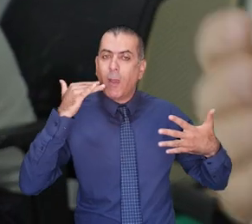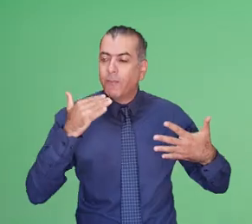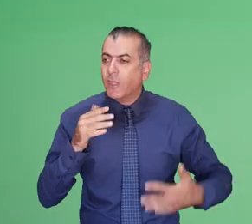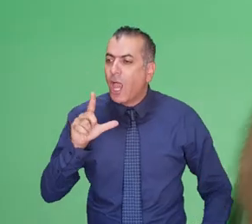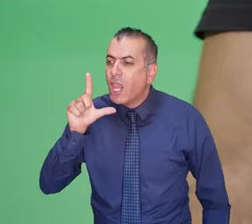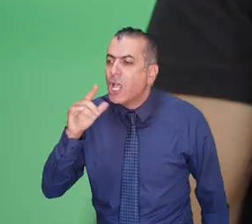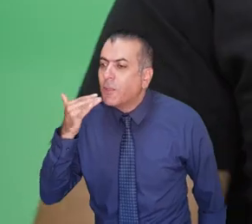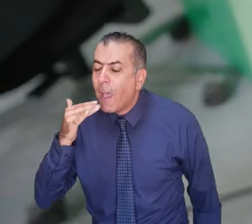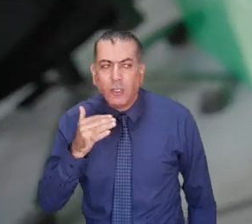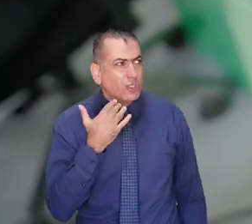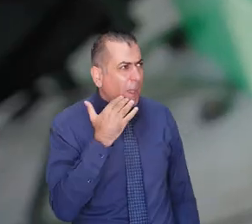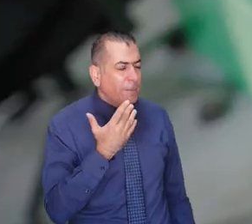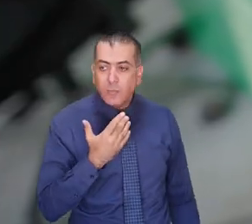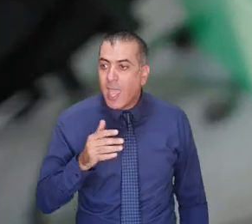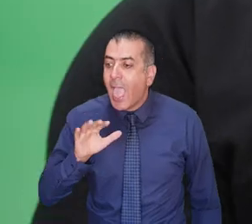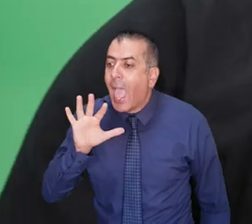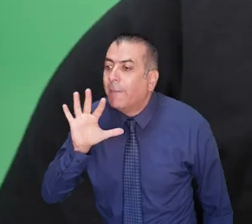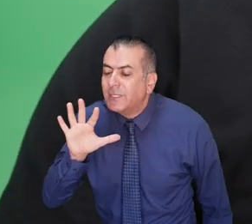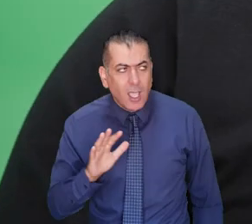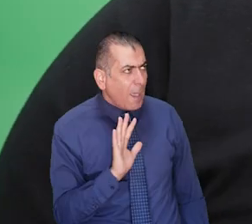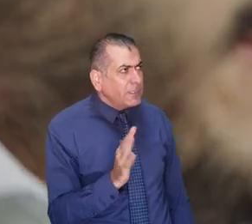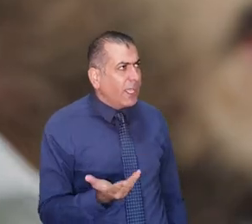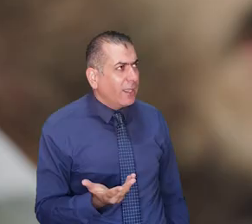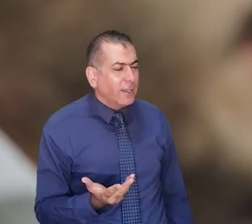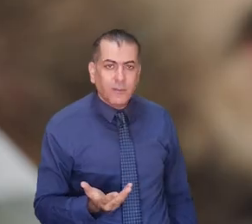والشباب. الشباب. خمسة. خمسة.